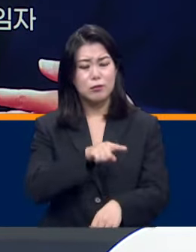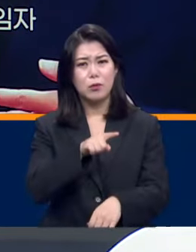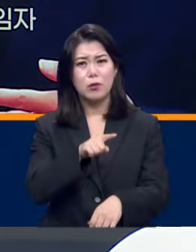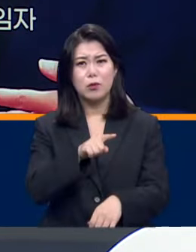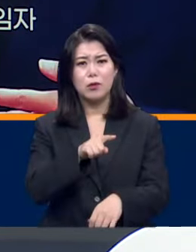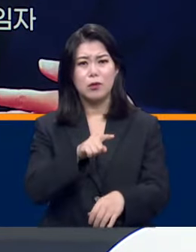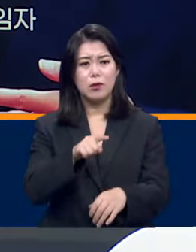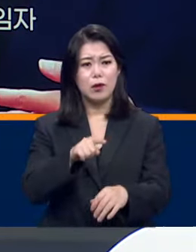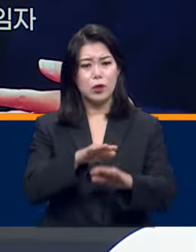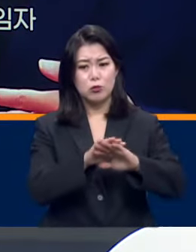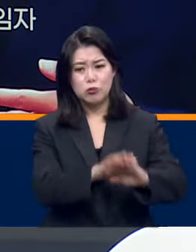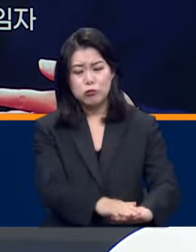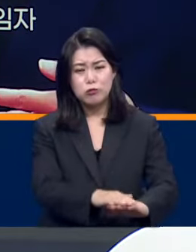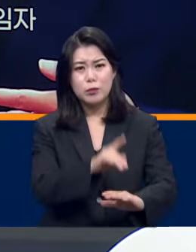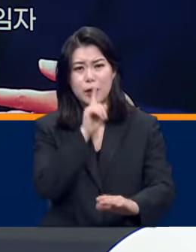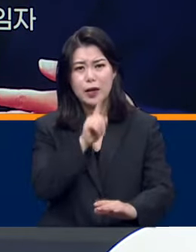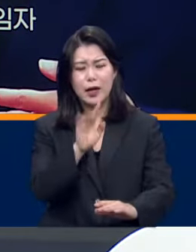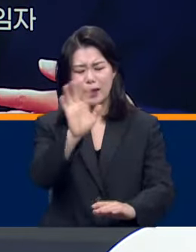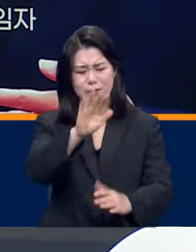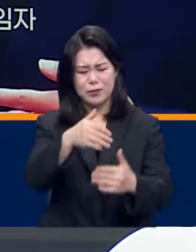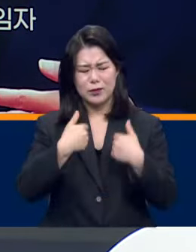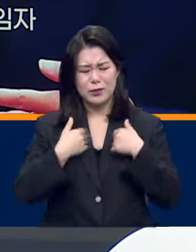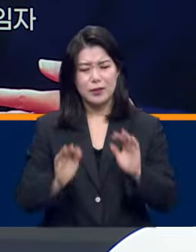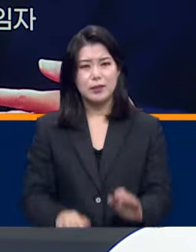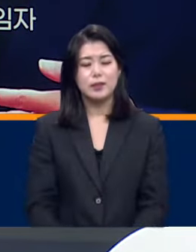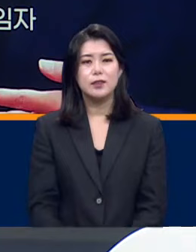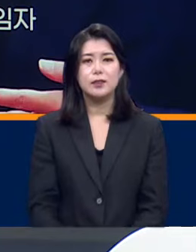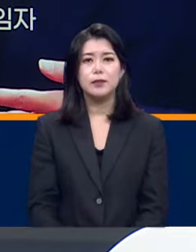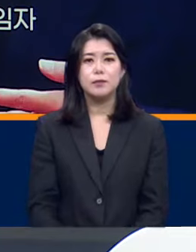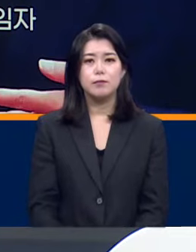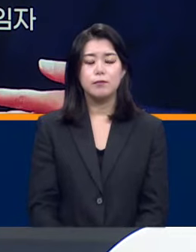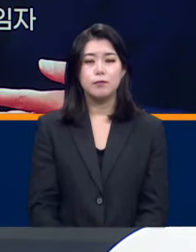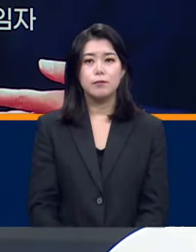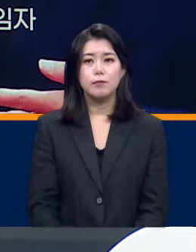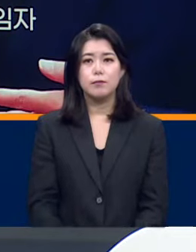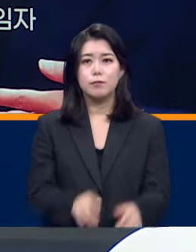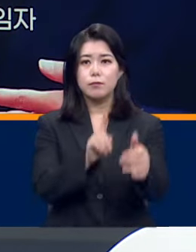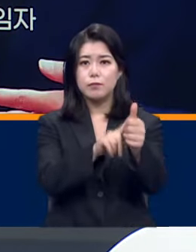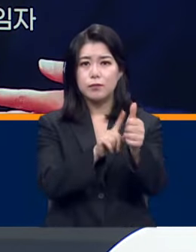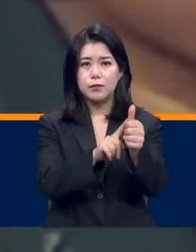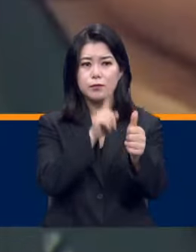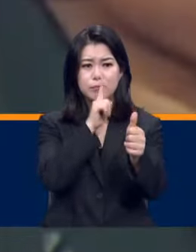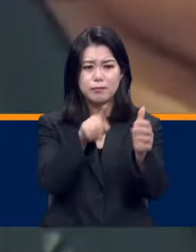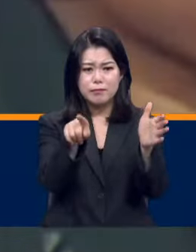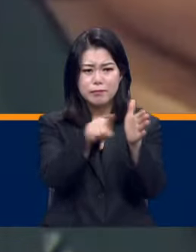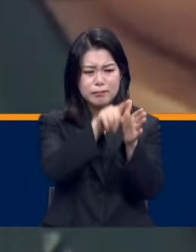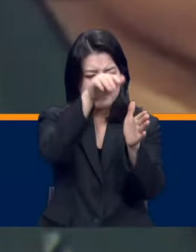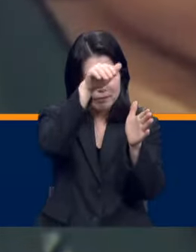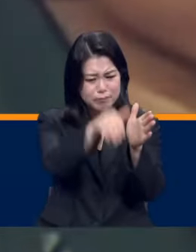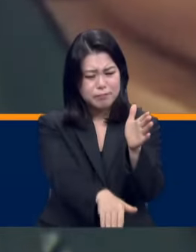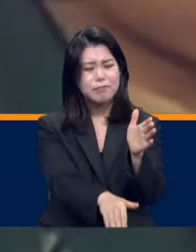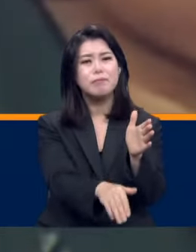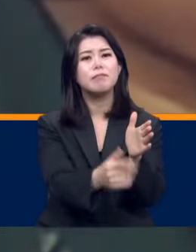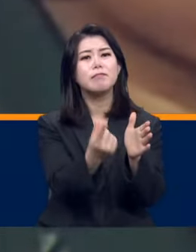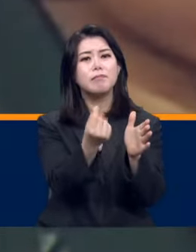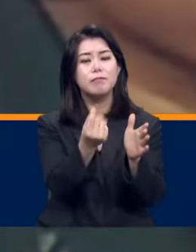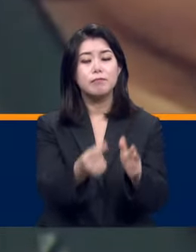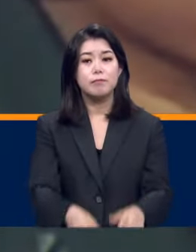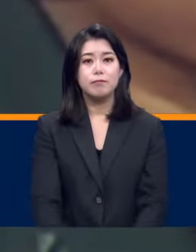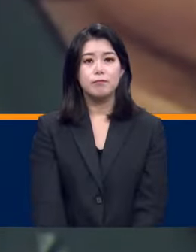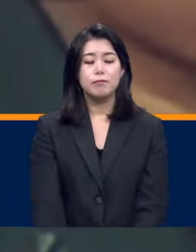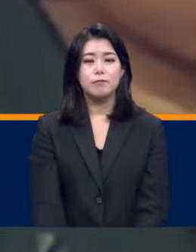얘기를 할 수 있느냐라는 말씀이에요 그 지금 명태 씨는 약간 말의 신뢰도가 지금 상당히지 떨어져 있는 상태인 건